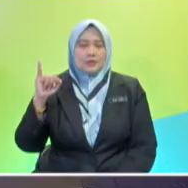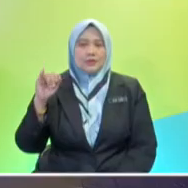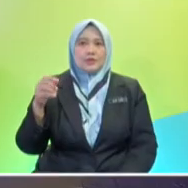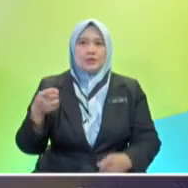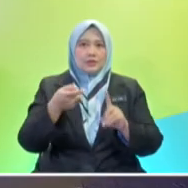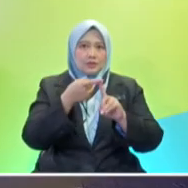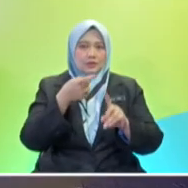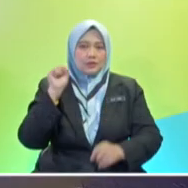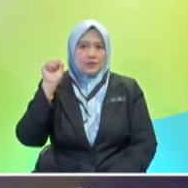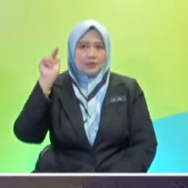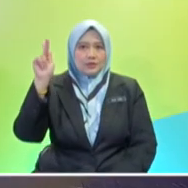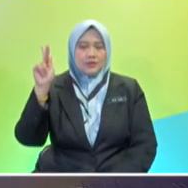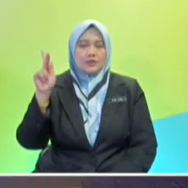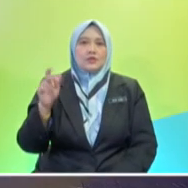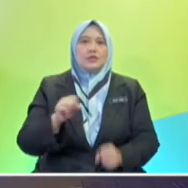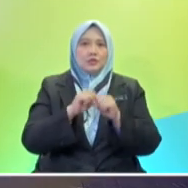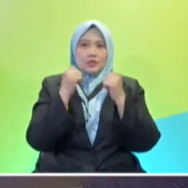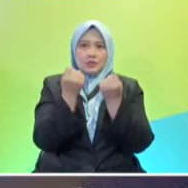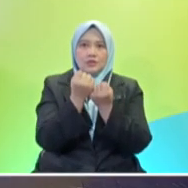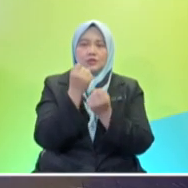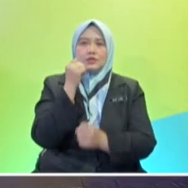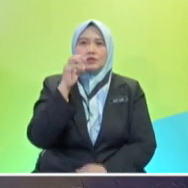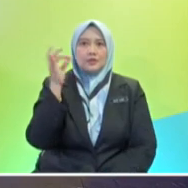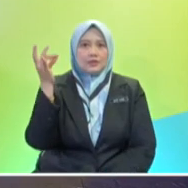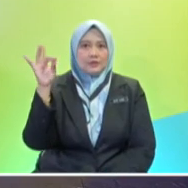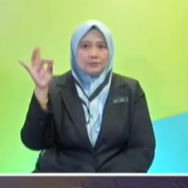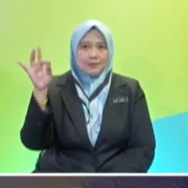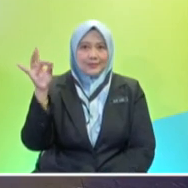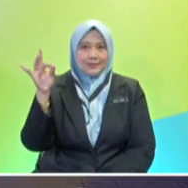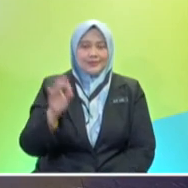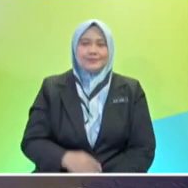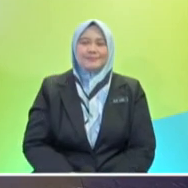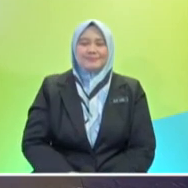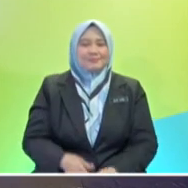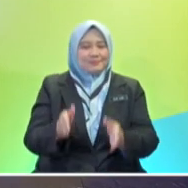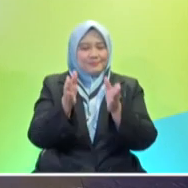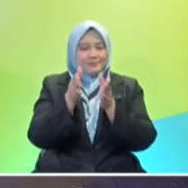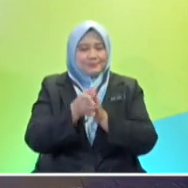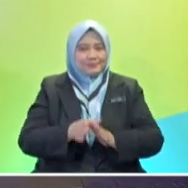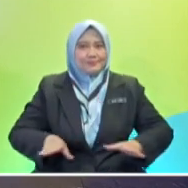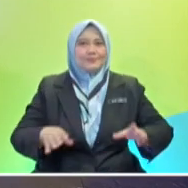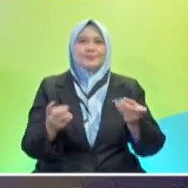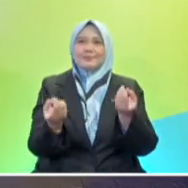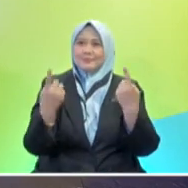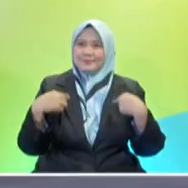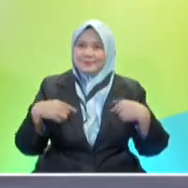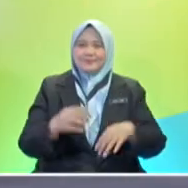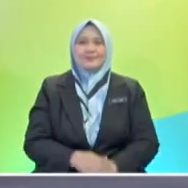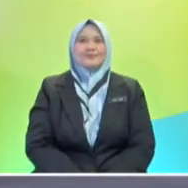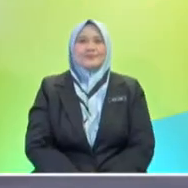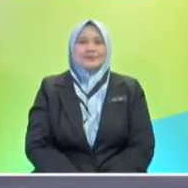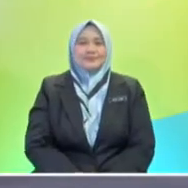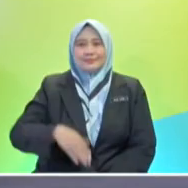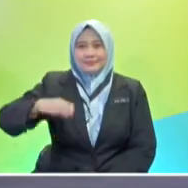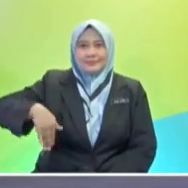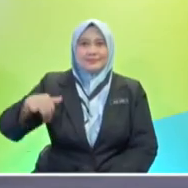cikgu. Hai Nisa. Selamat datang. Ya, terima kasih. Saya teruja dengan topik kita hari ini, tetapi sebelum itu kita